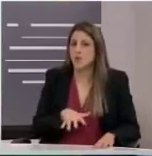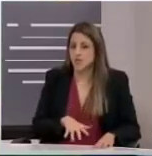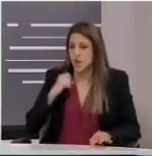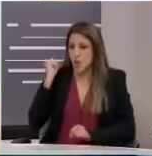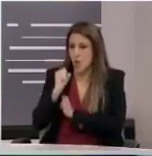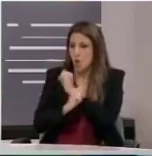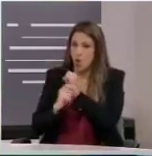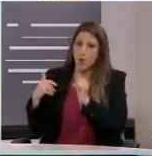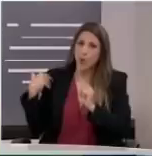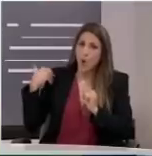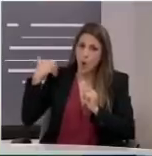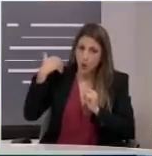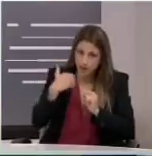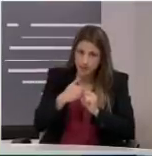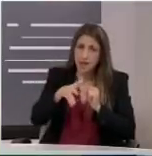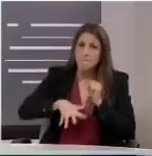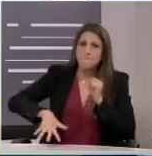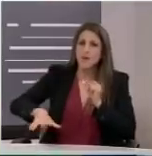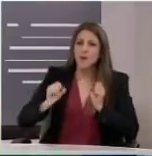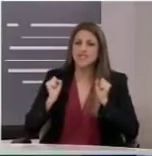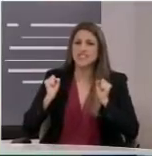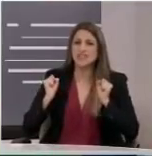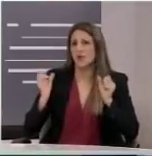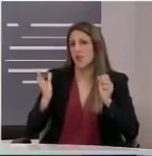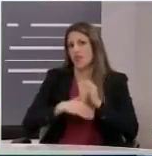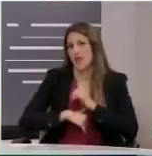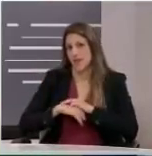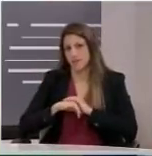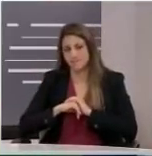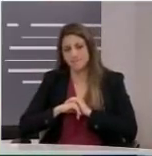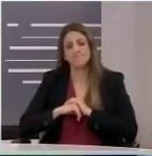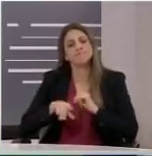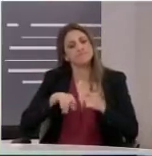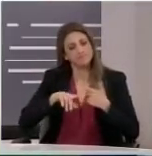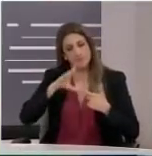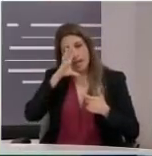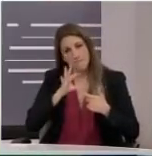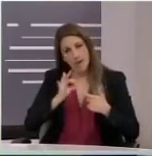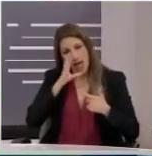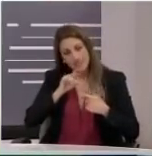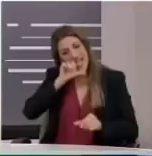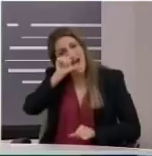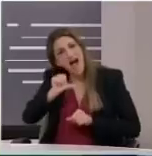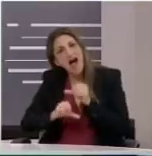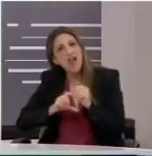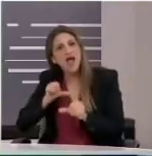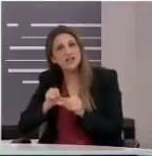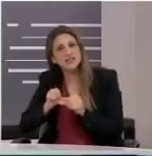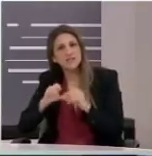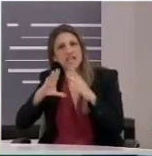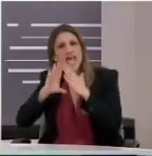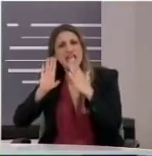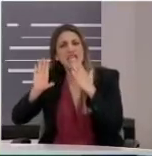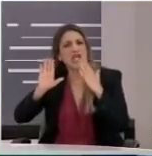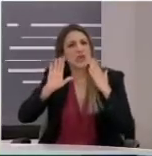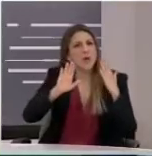χρόνια είναι μια περιοχή αστάθειας. Ότι πράγματι αλλάζει ποιοτικά η συμπεριφορά των γειτόνων μας